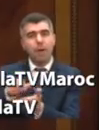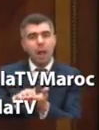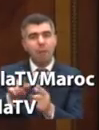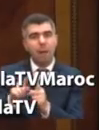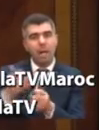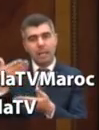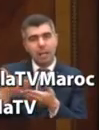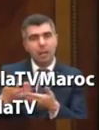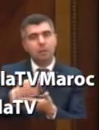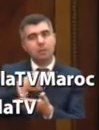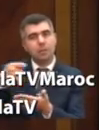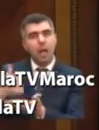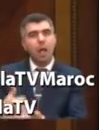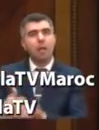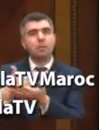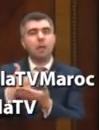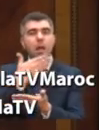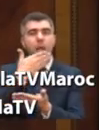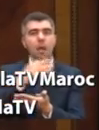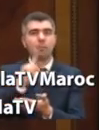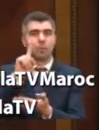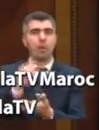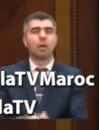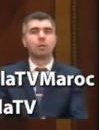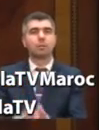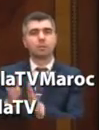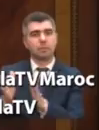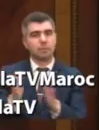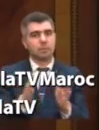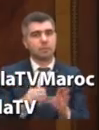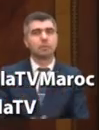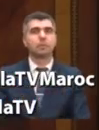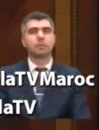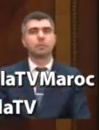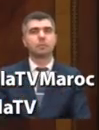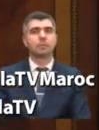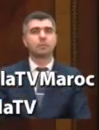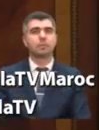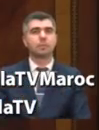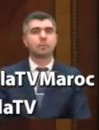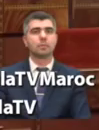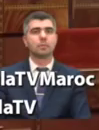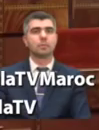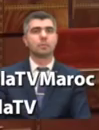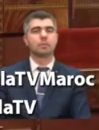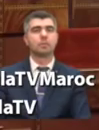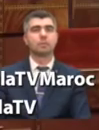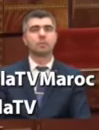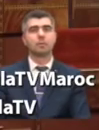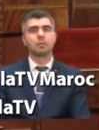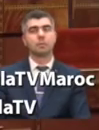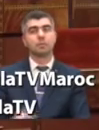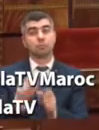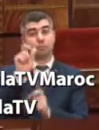والحمد لله الأمور تسير من خير إلى أخير. شكرا. طيب ننتقل للتعقيبات. تعقيب